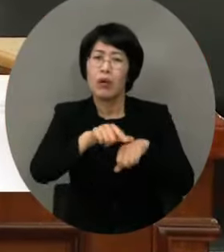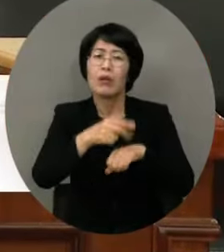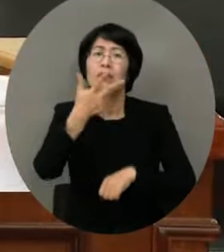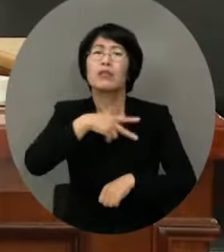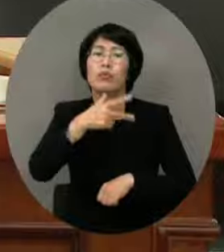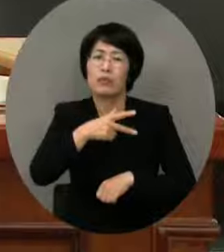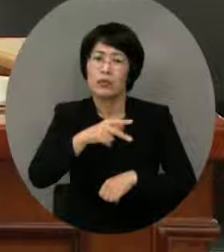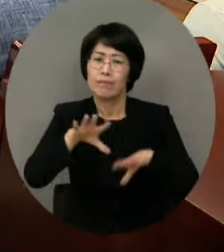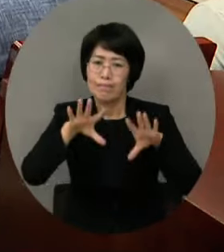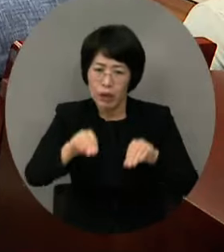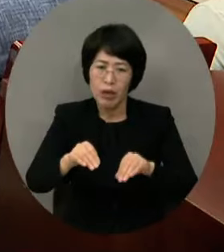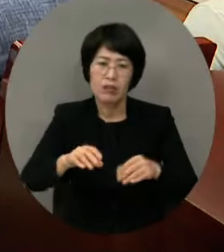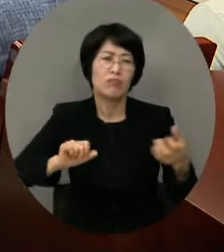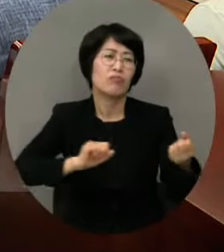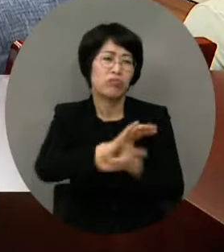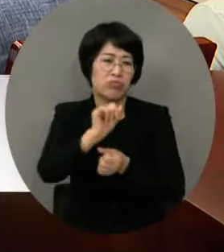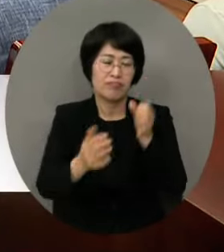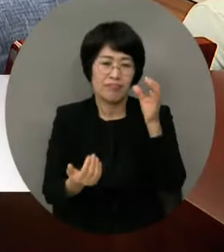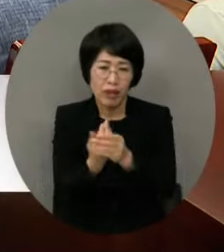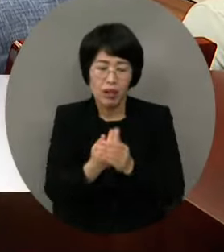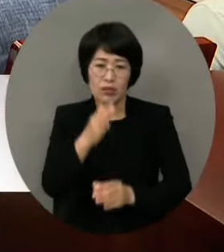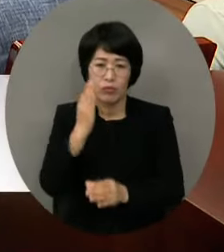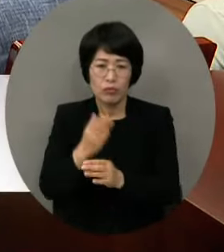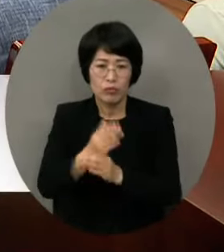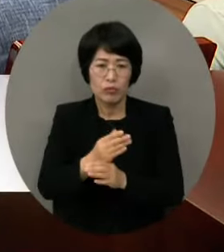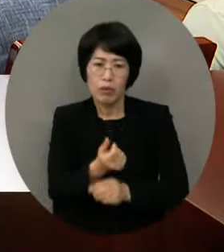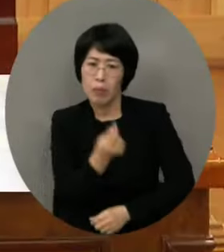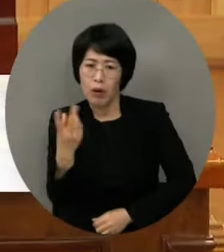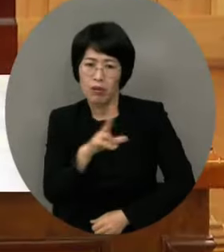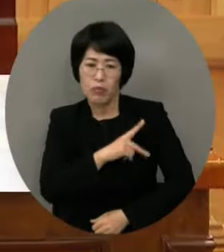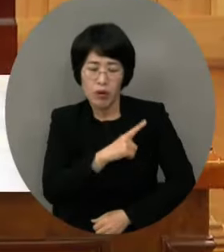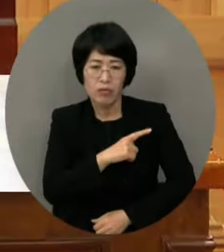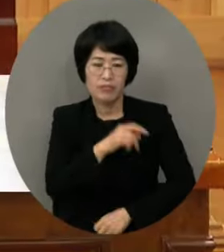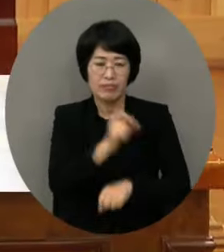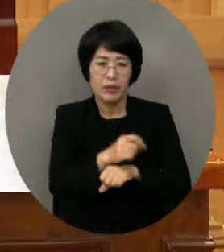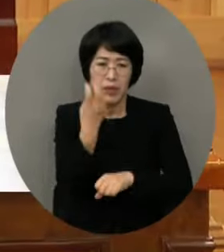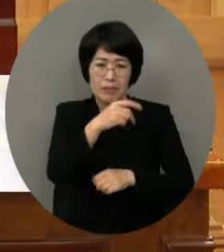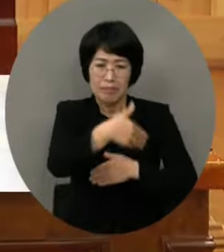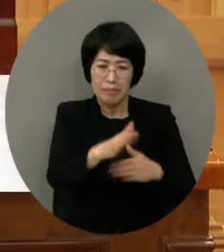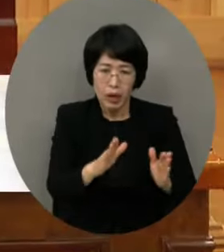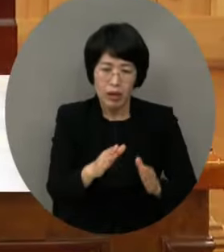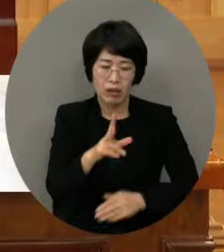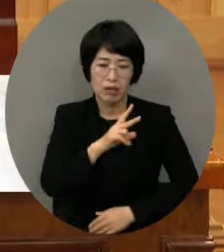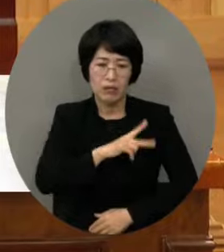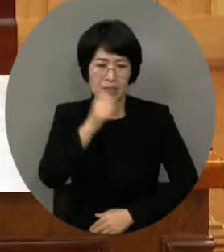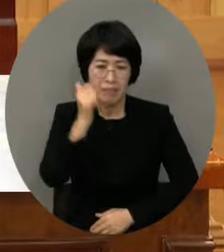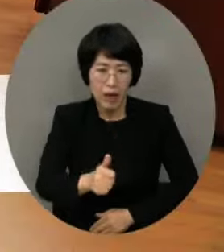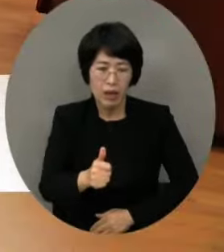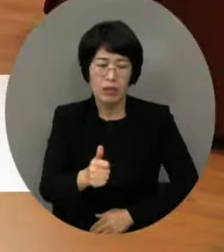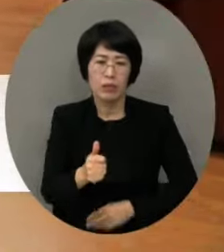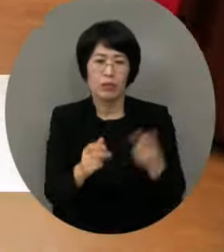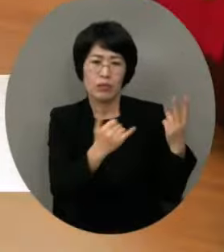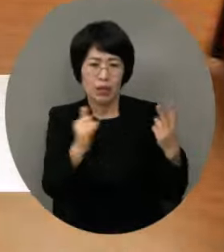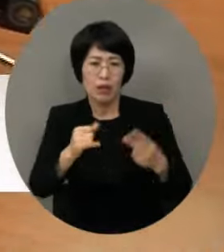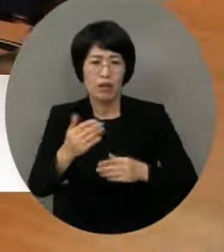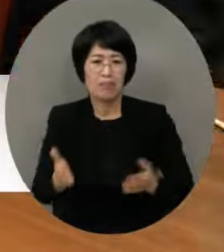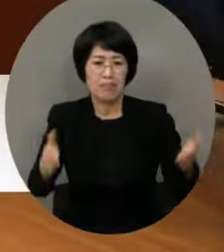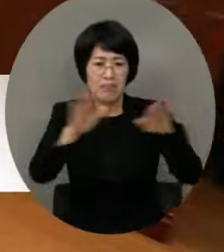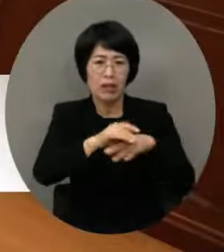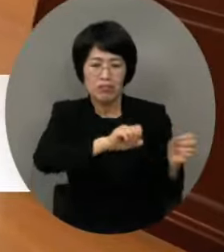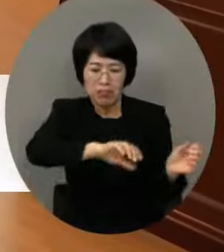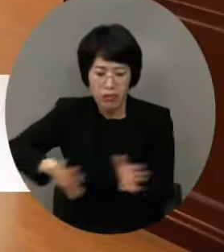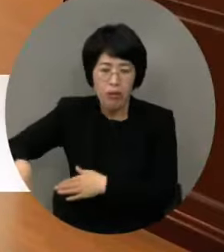파행을 빚었습니다. 이런 가운데 일부 의원들은 행정사무감사실에서 의장 등 두 명의 책상까지 치우며